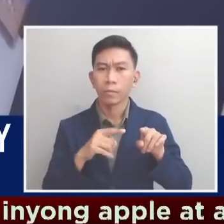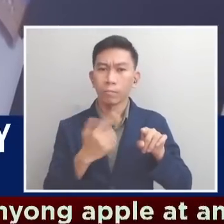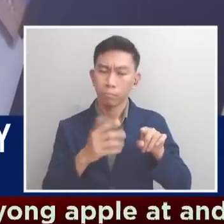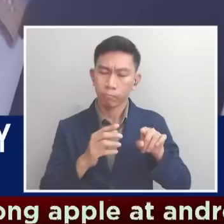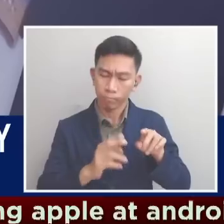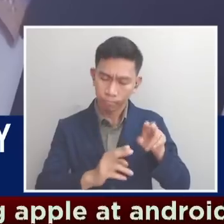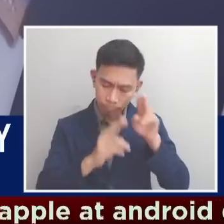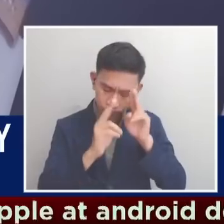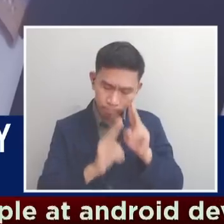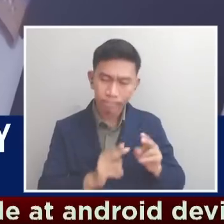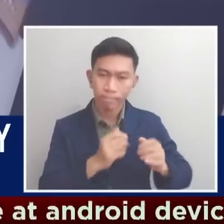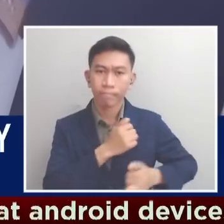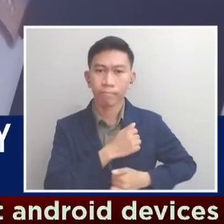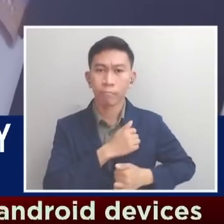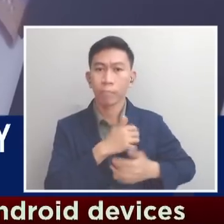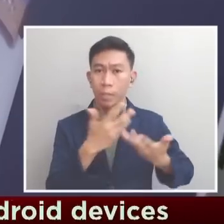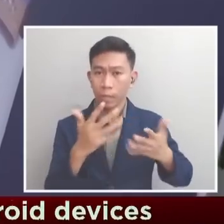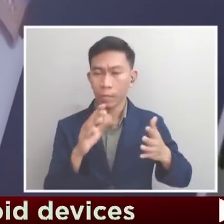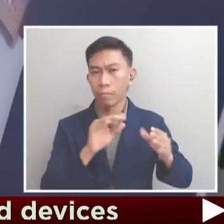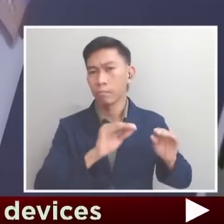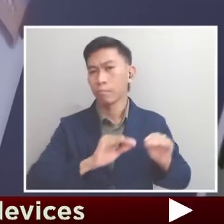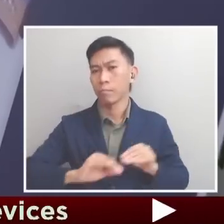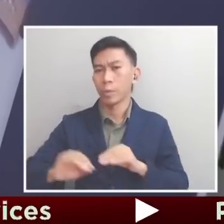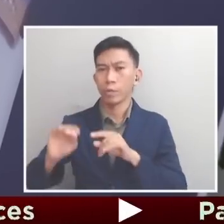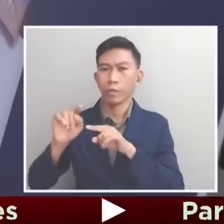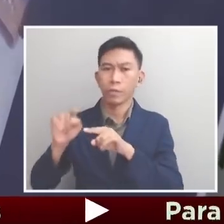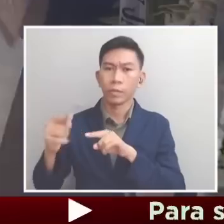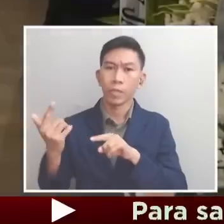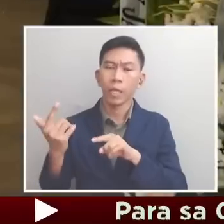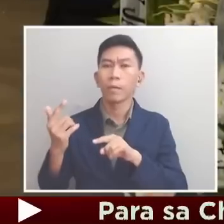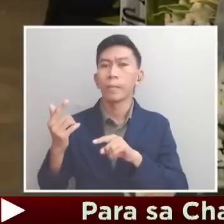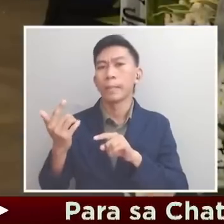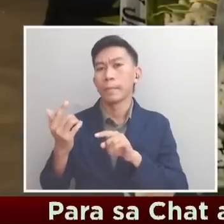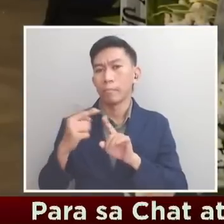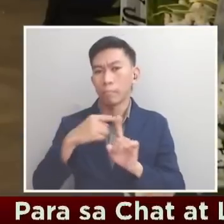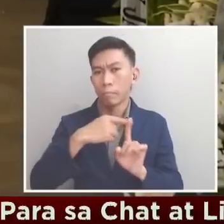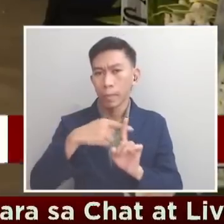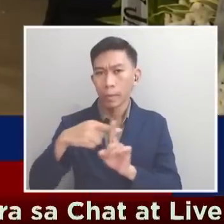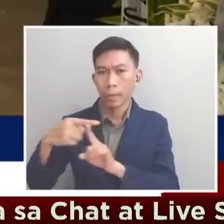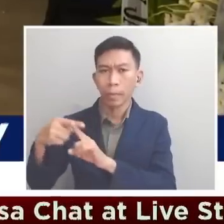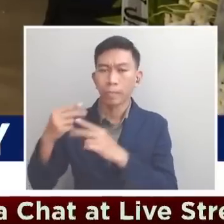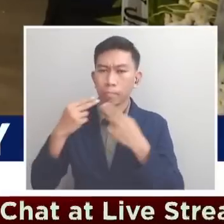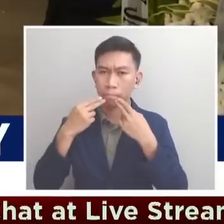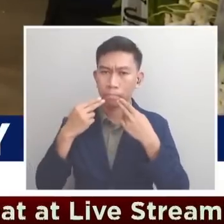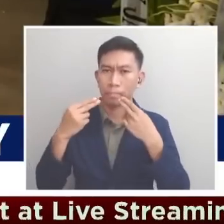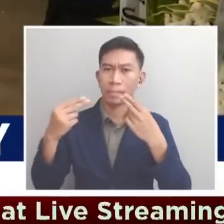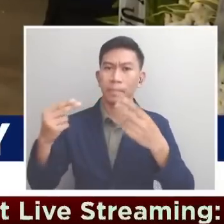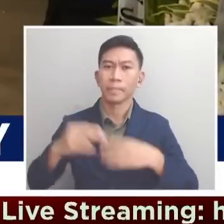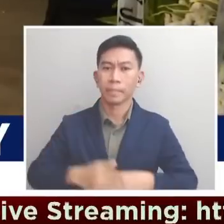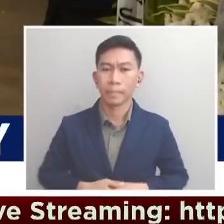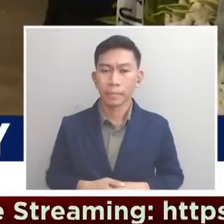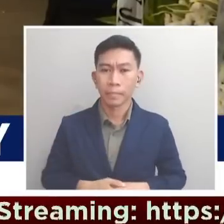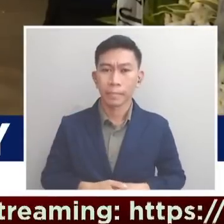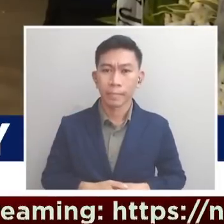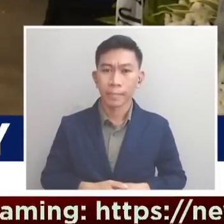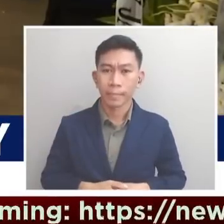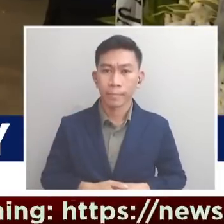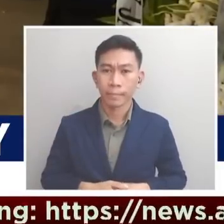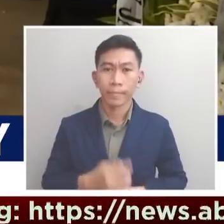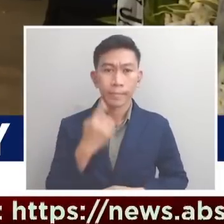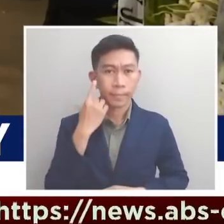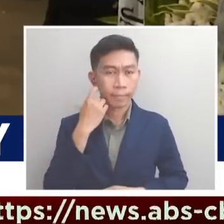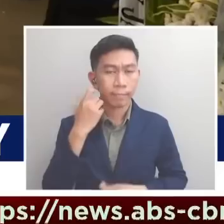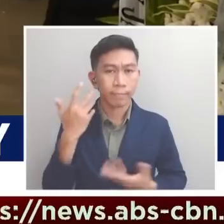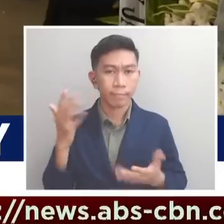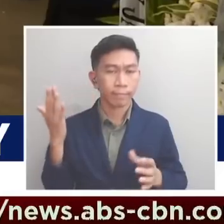hantungan sa libingan ng mga bayani. Kabayan, kanina dumating dito yung mga lokal na opisyal